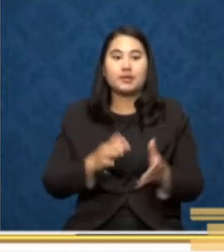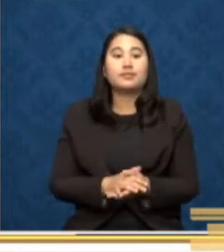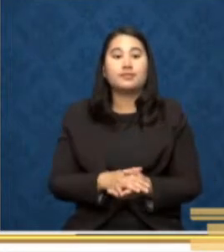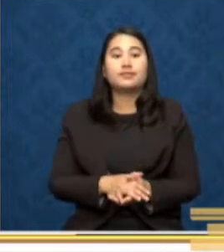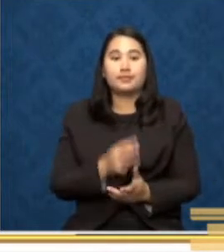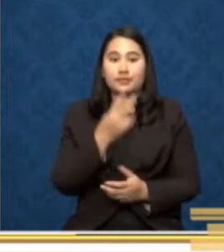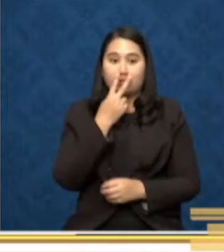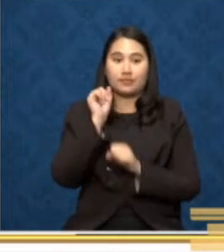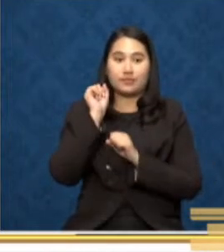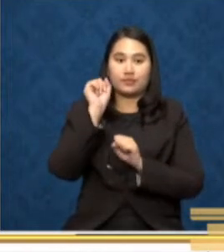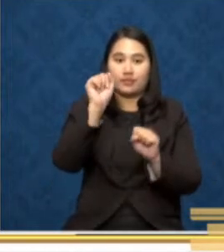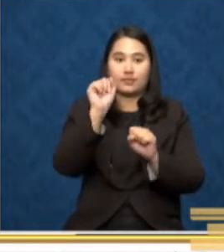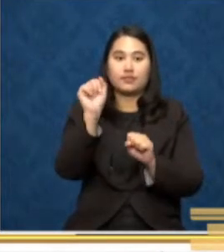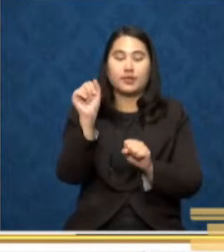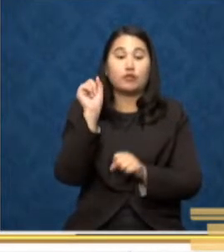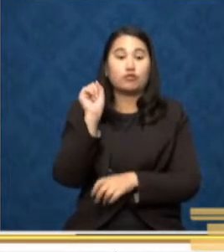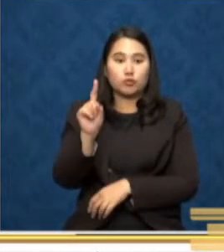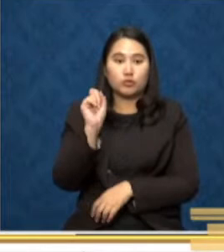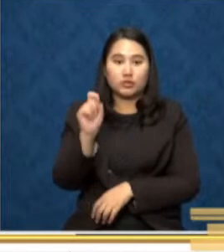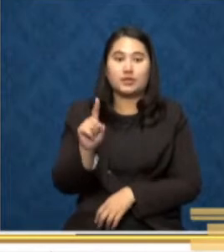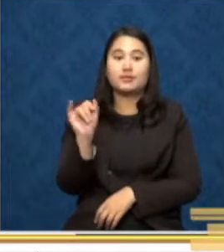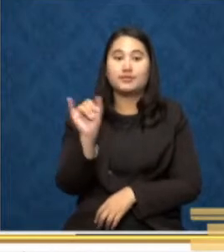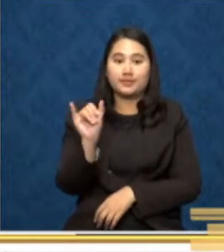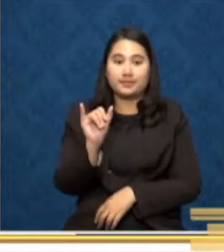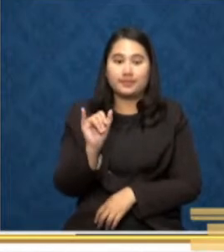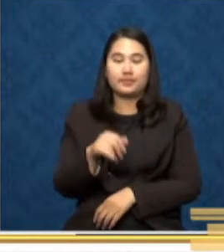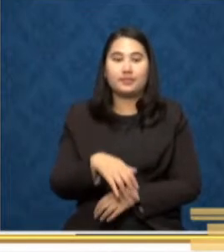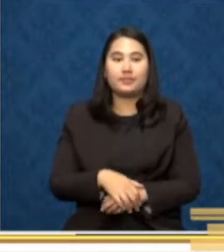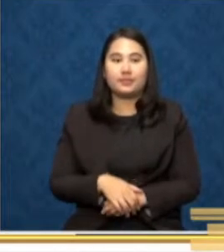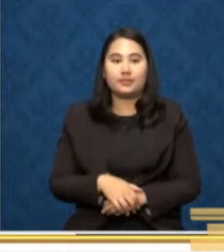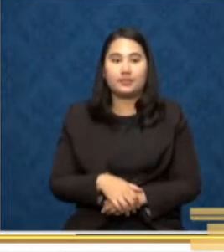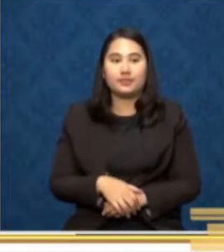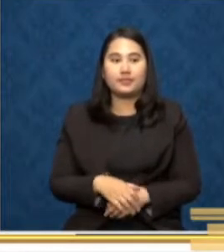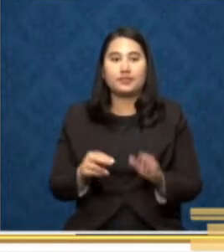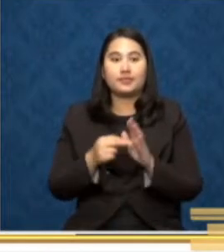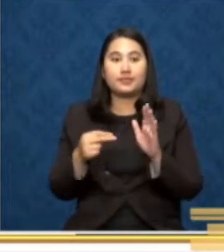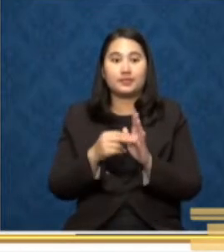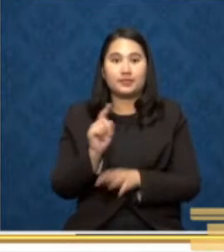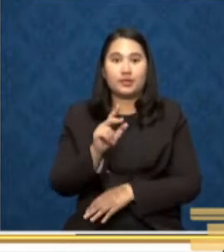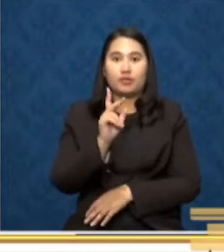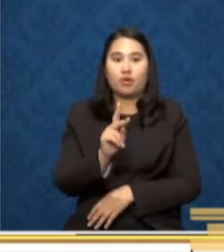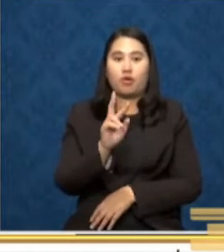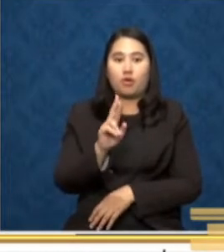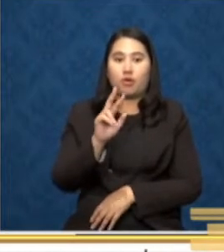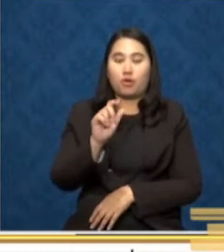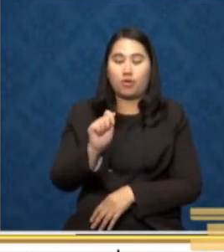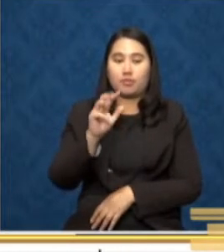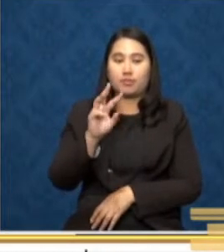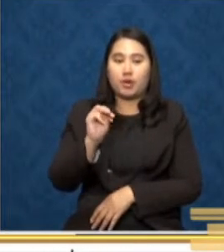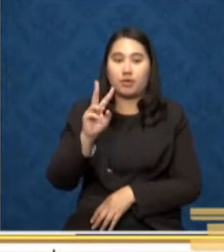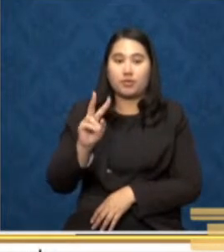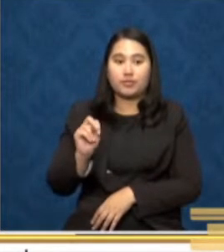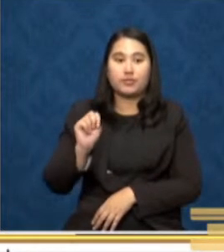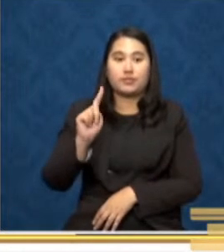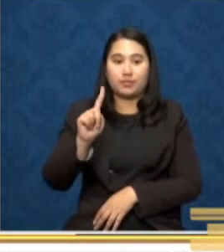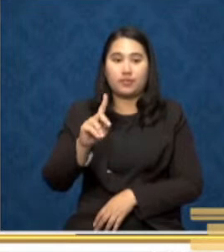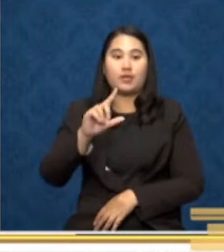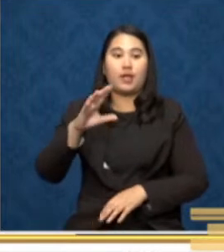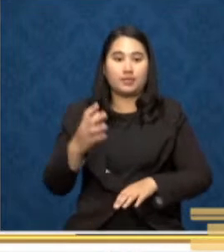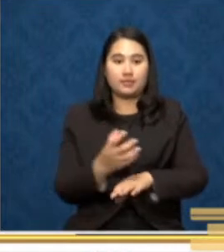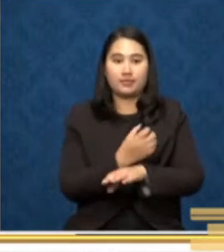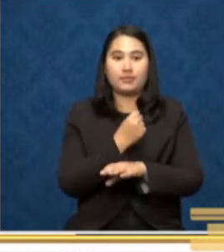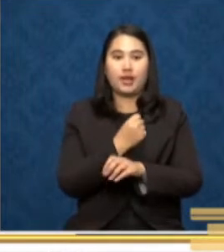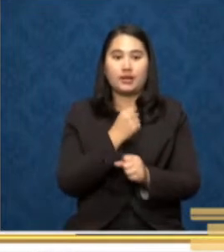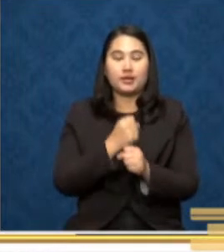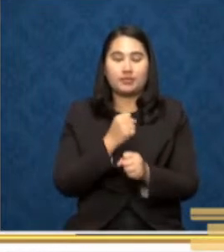เป็นต้องประกาศในเป็นสถานการณ์ฉุกเฉินตามกฎหมายพิเศษพ.ร.ก.ฉุกเฉินกรมน.นะคะก็มีอำนาจเพื่อที่จะยับยั้งระ